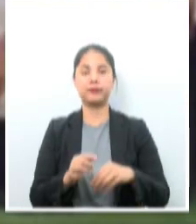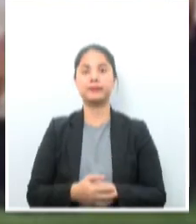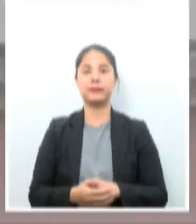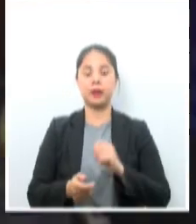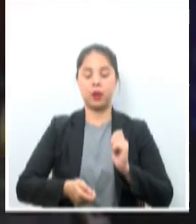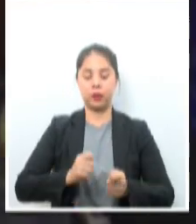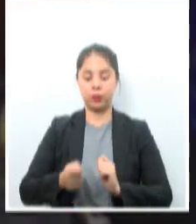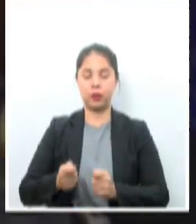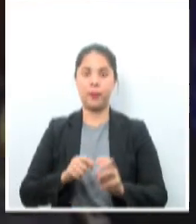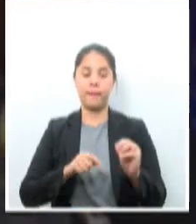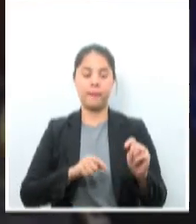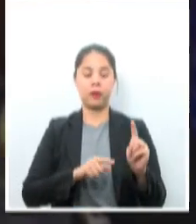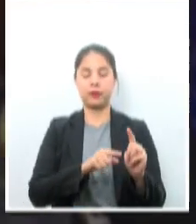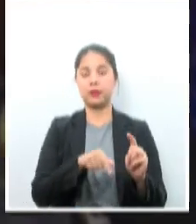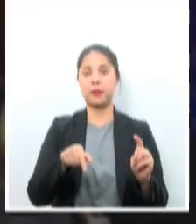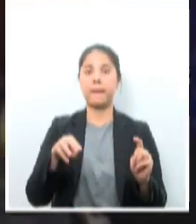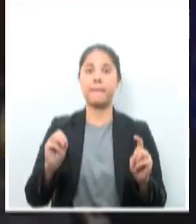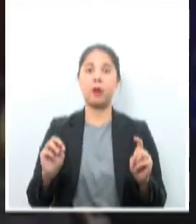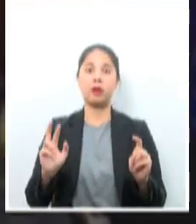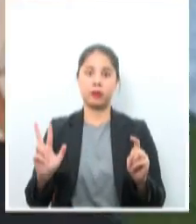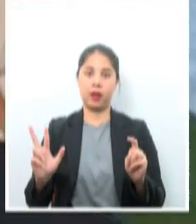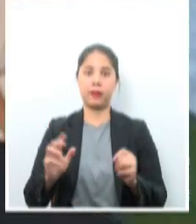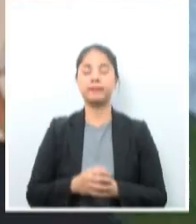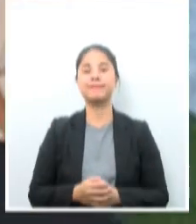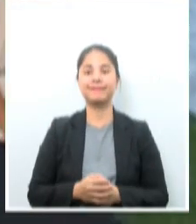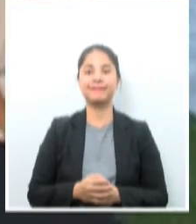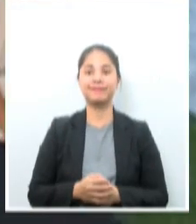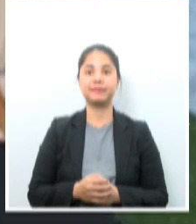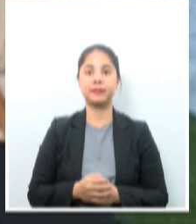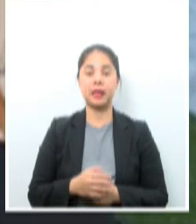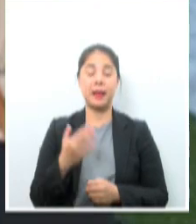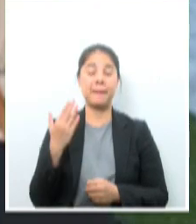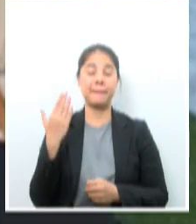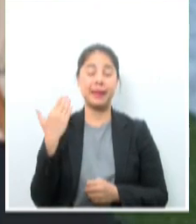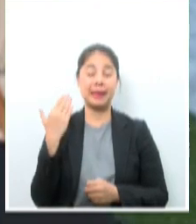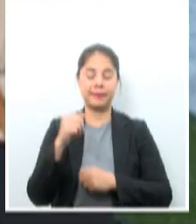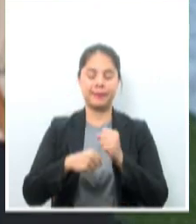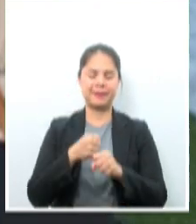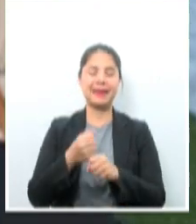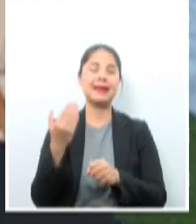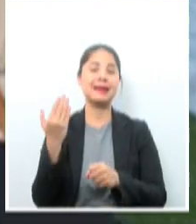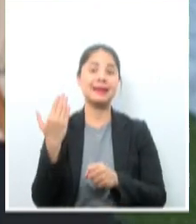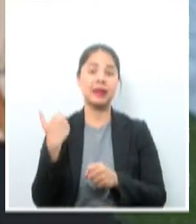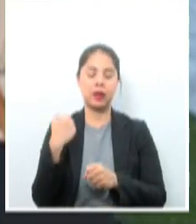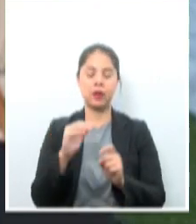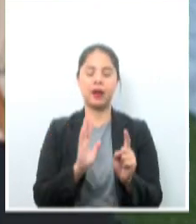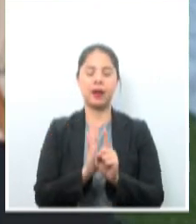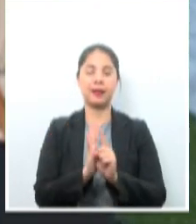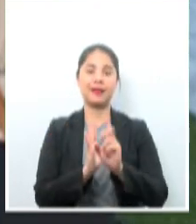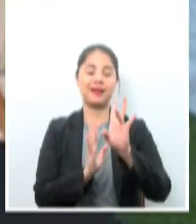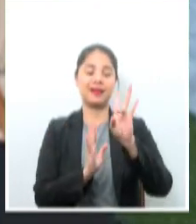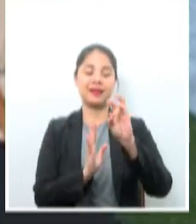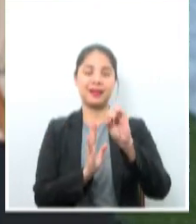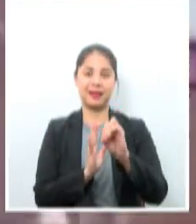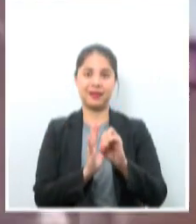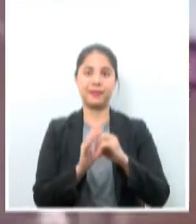นาดทุ้งระดับม.1ถึงม.3ครับและในปีการศึกษาที่ผ่านมานะครับครั้งที่70ระดับช